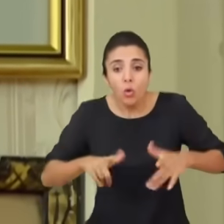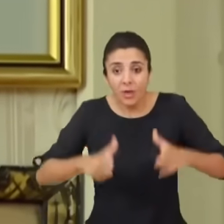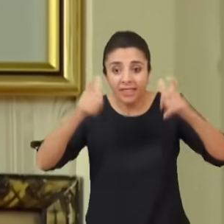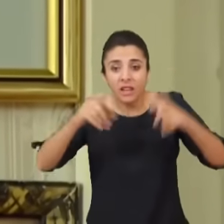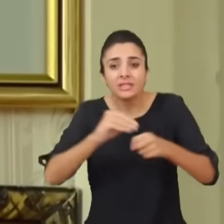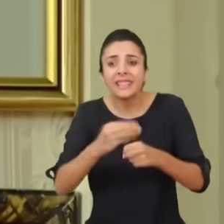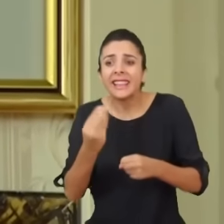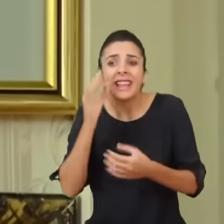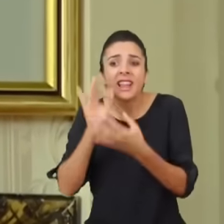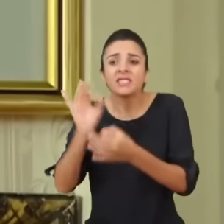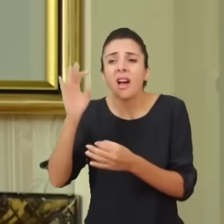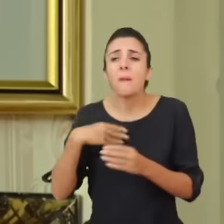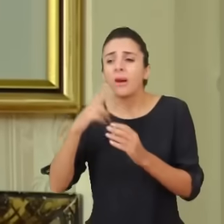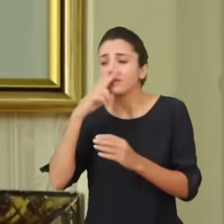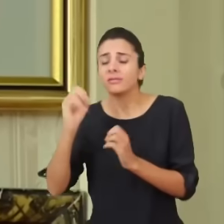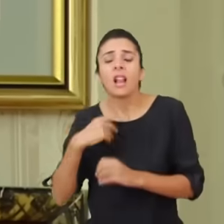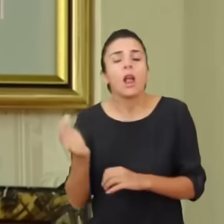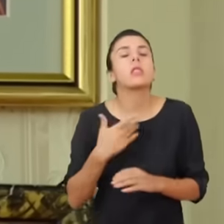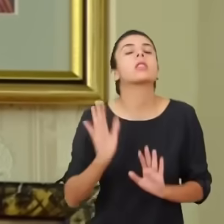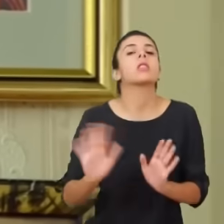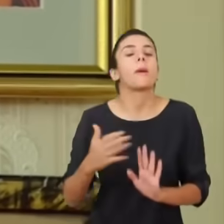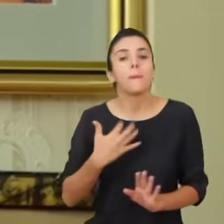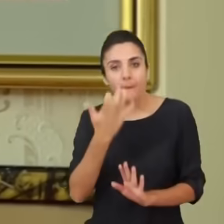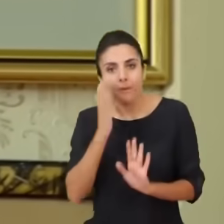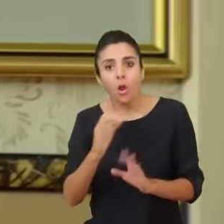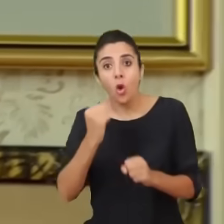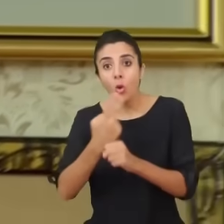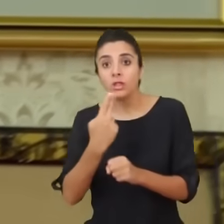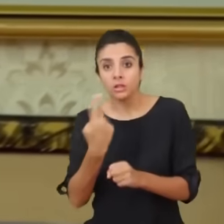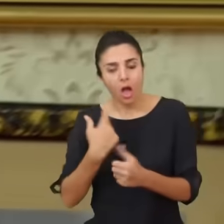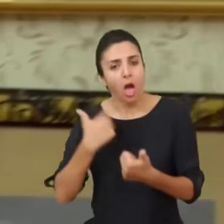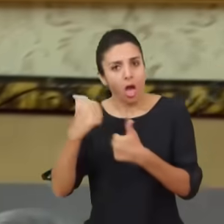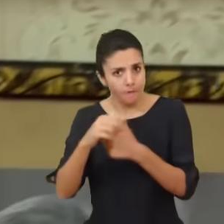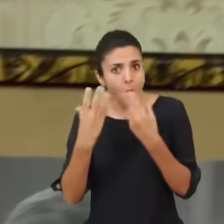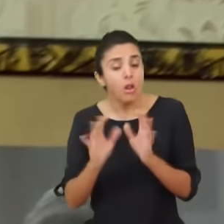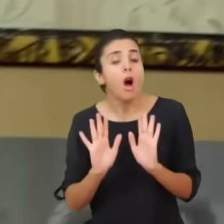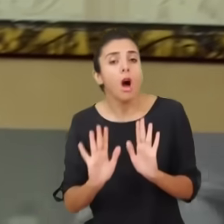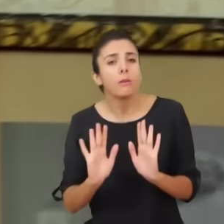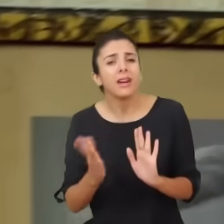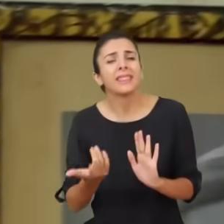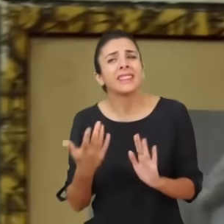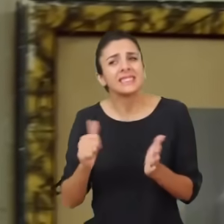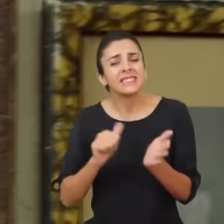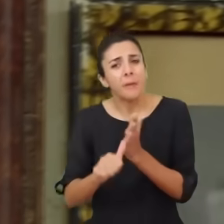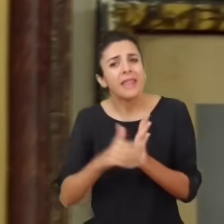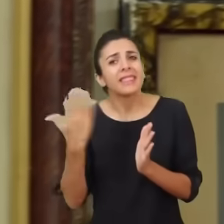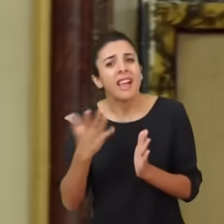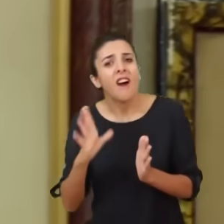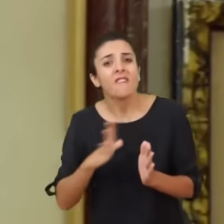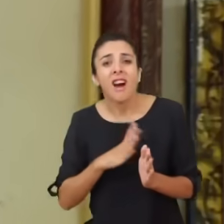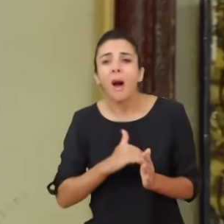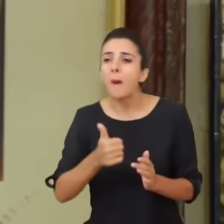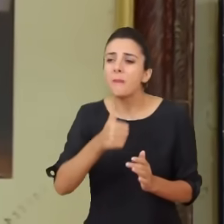iyi insanları henüz terk etmeyecektim. Gülden'le evlenmesine evlenmiştik ama bir süre daha bu evde babamın